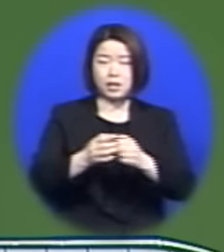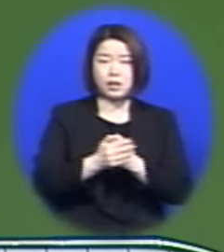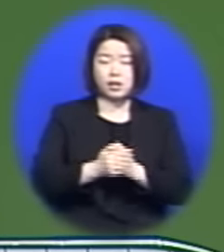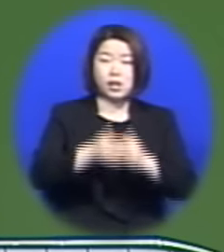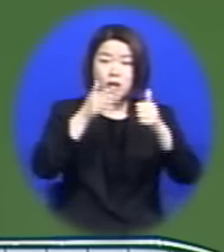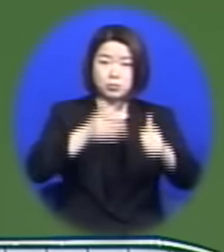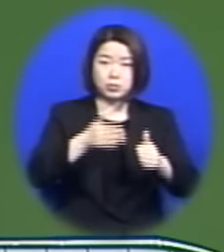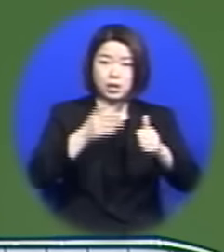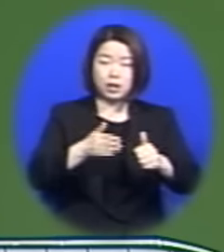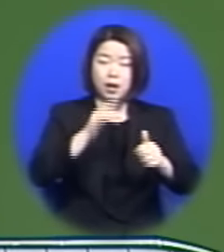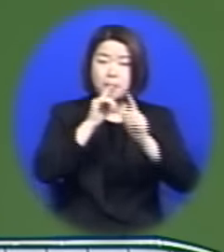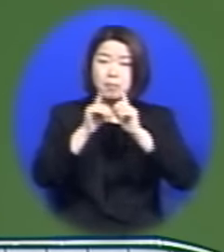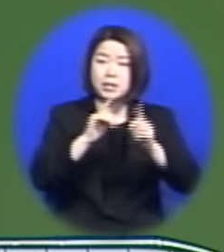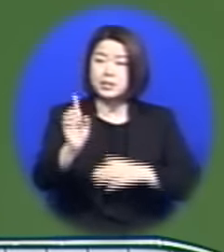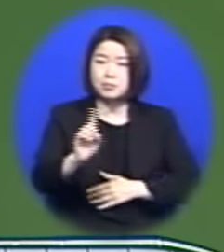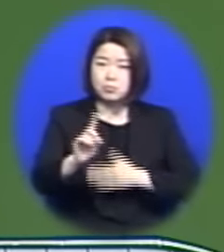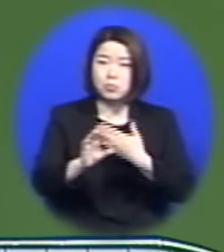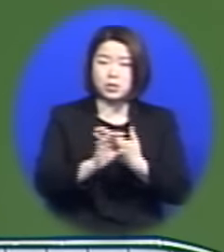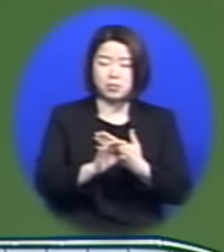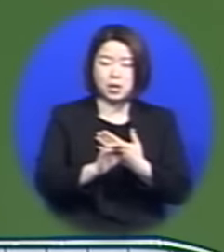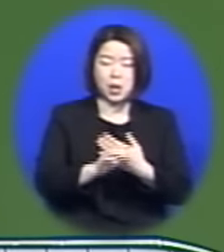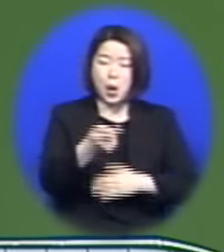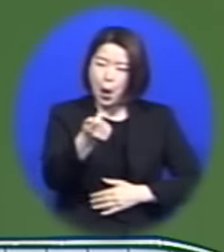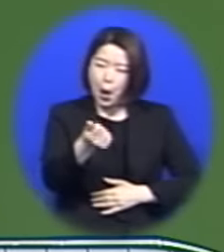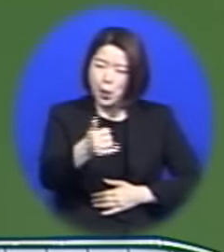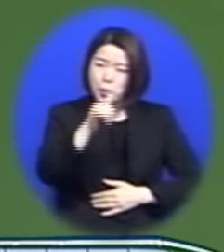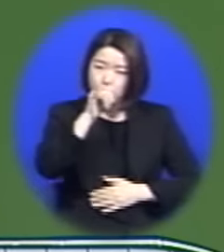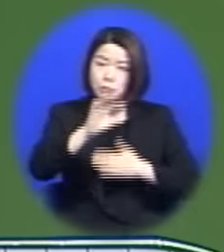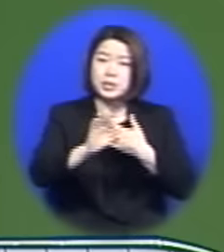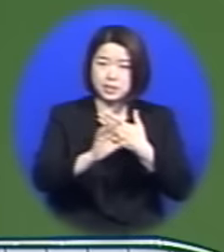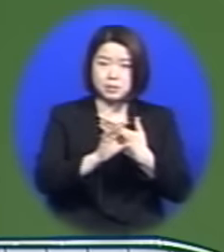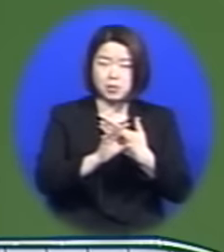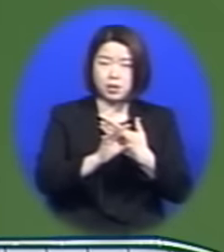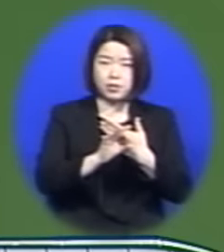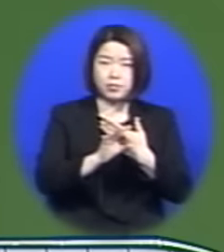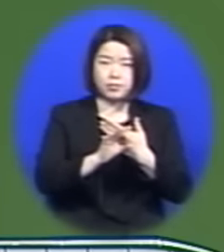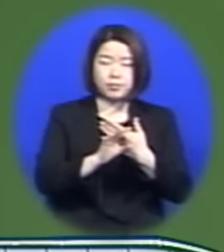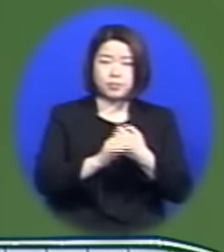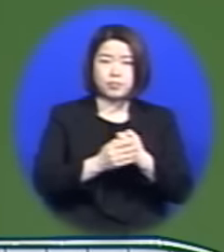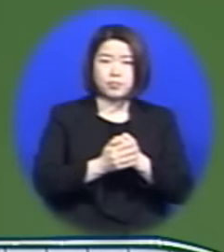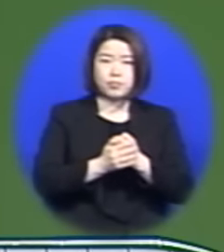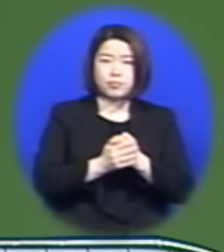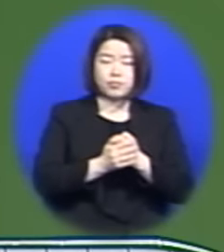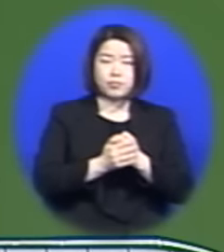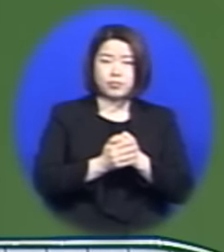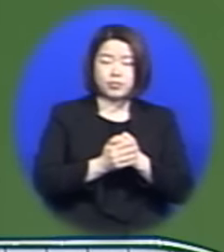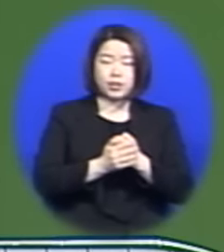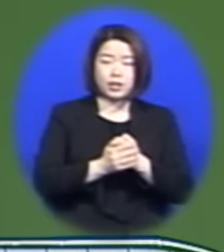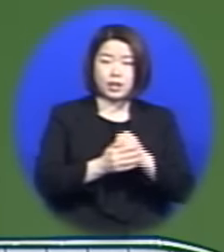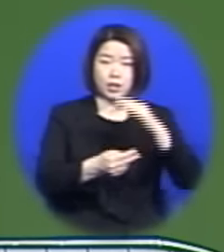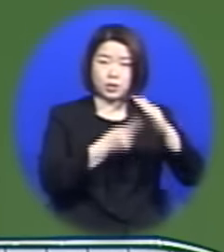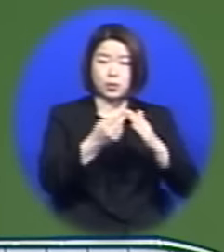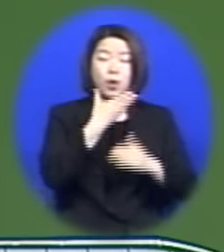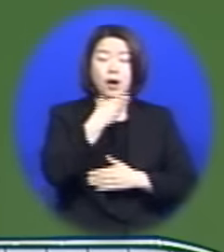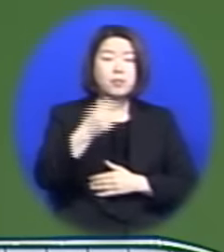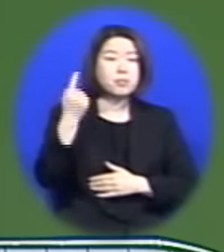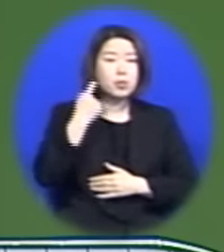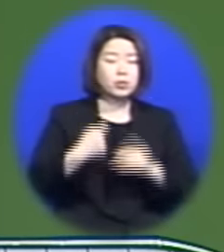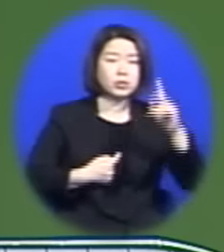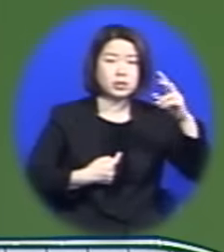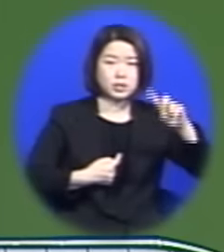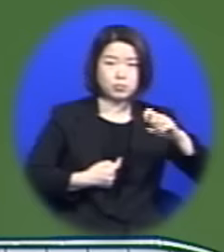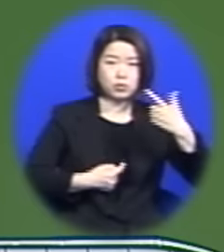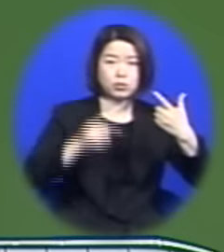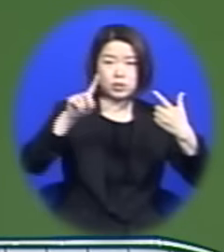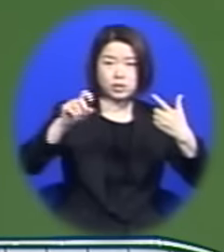당부하신 말씀은 조금 있으면 조금 있으면 요한복음 16장 16절에